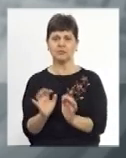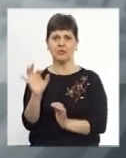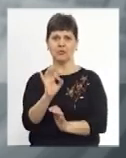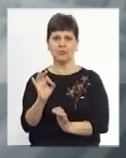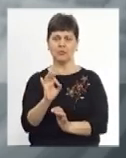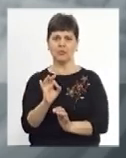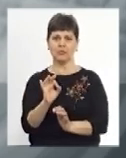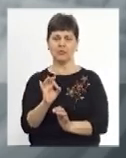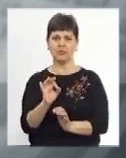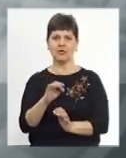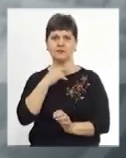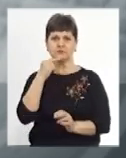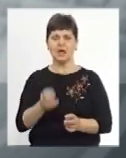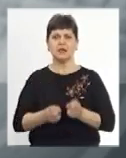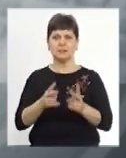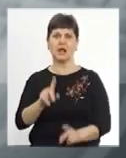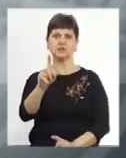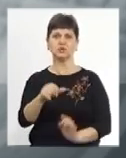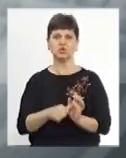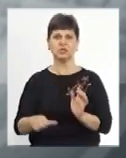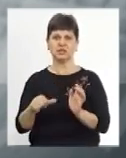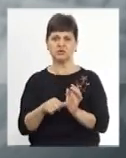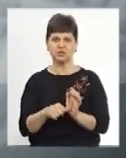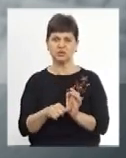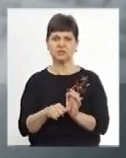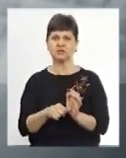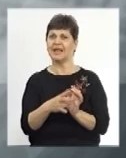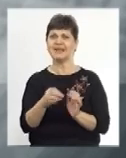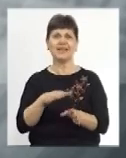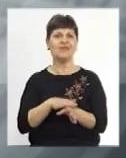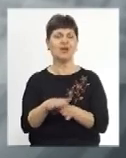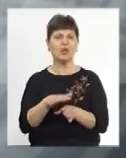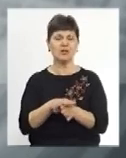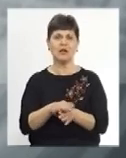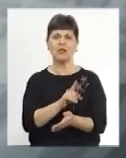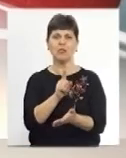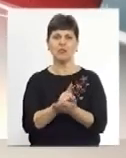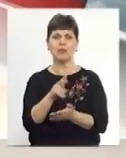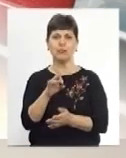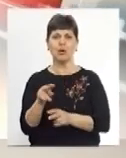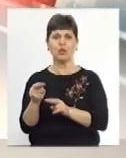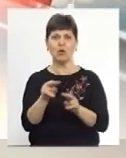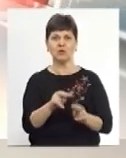Відкрите кримінальне провадження за статтею 166, здійснено виконання обов'язків по догляду за дитиною.